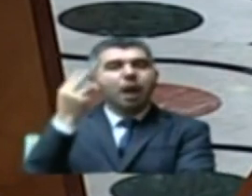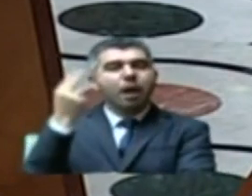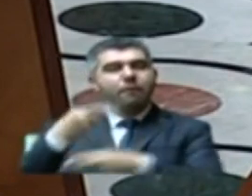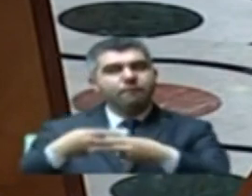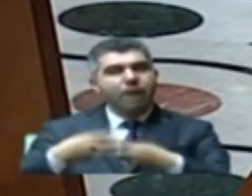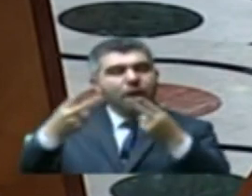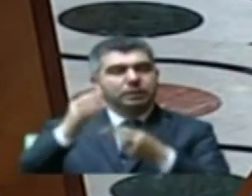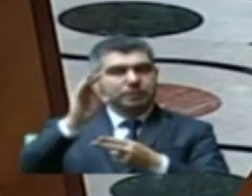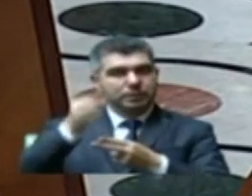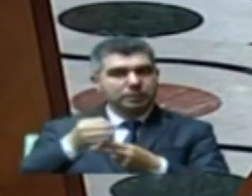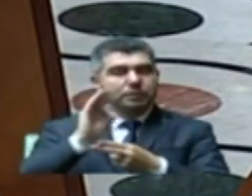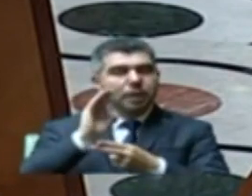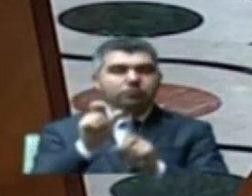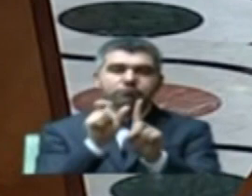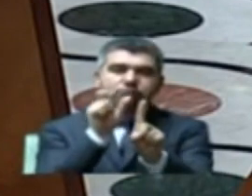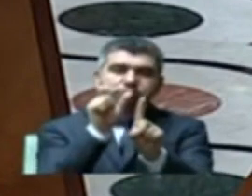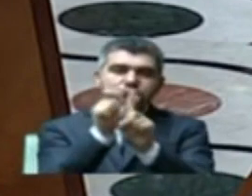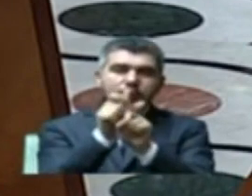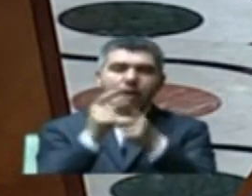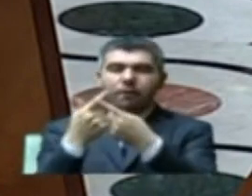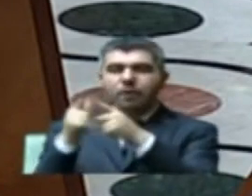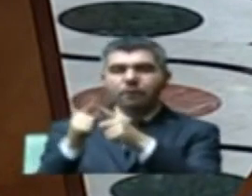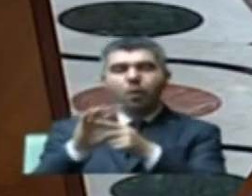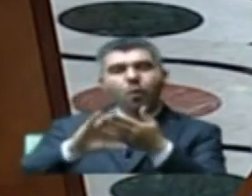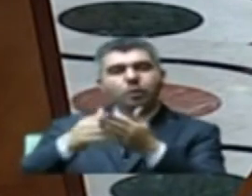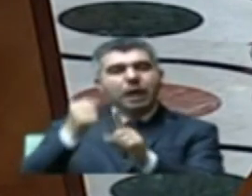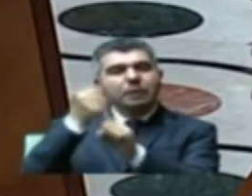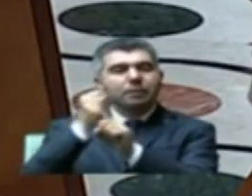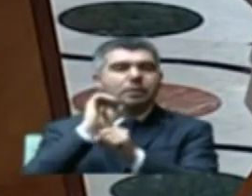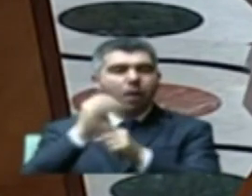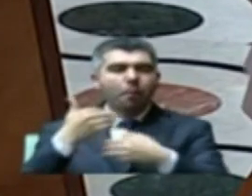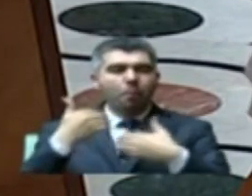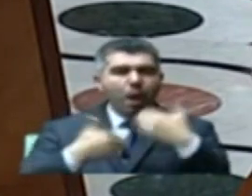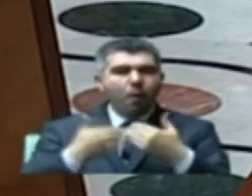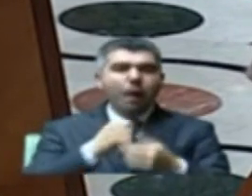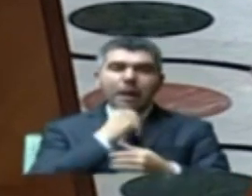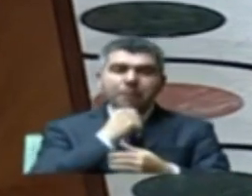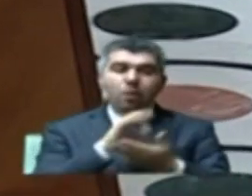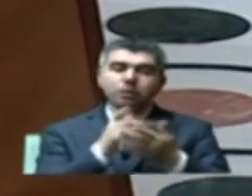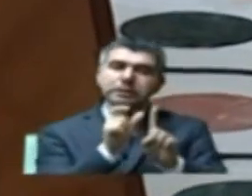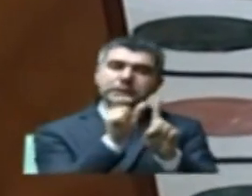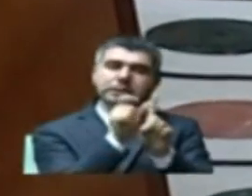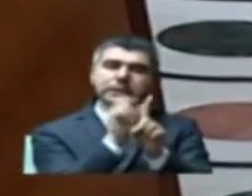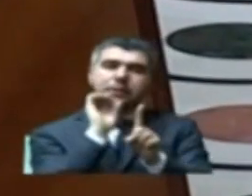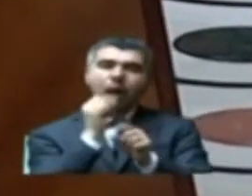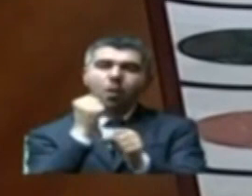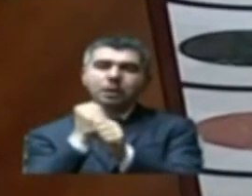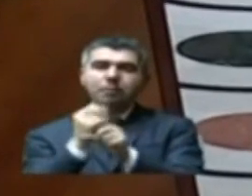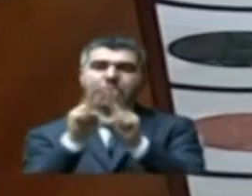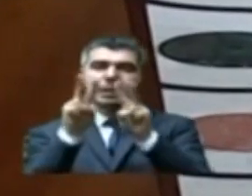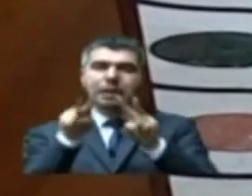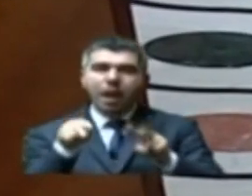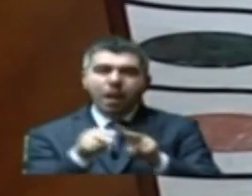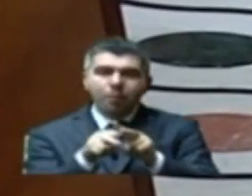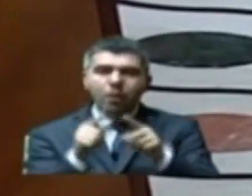العامل الاجتماعيين المتخصصين حسب نوع اشتغالهم ومؤسسة كذلك التي يشتغلون فيها سواء